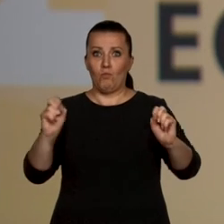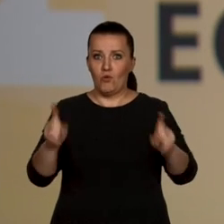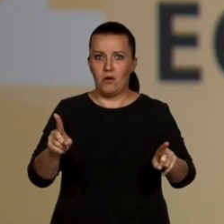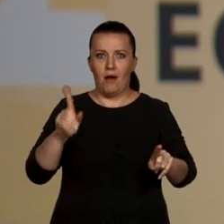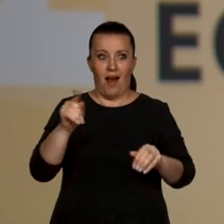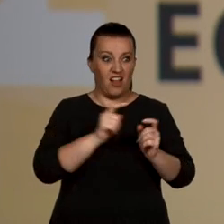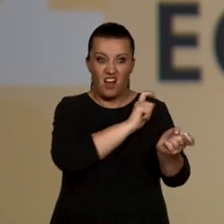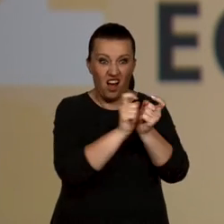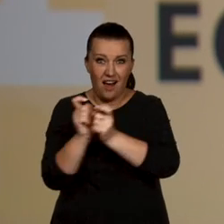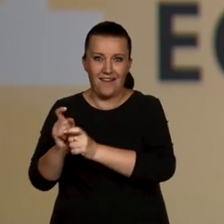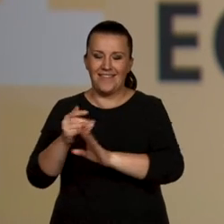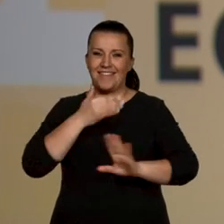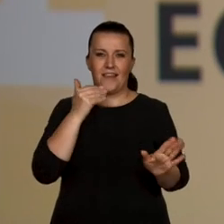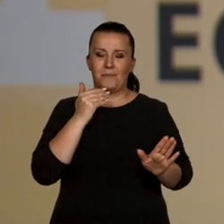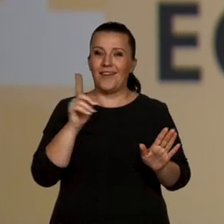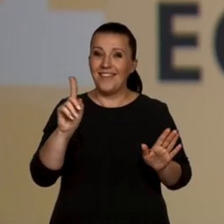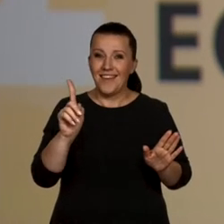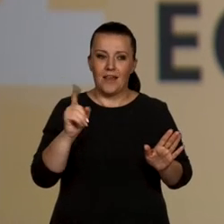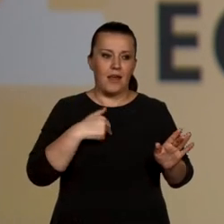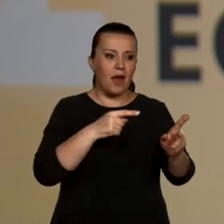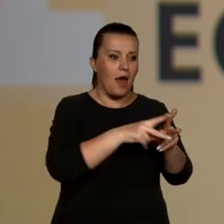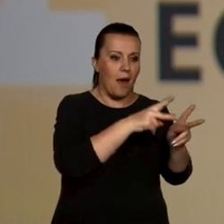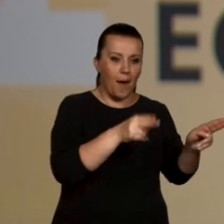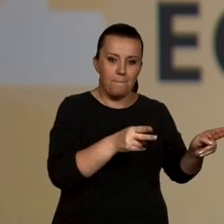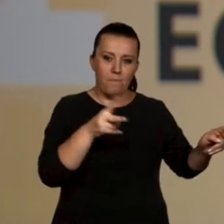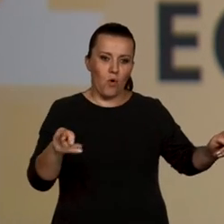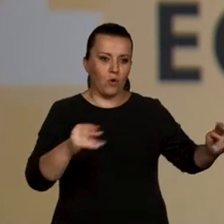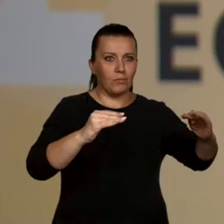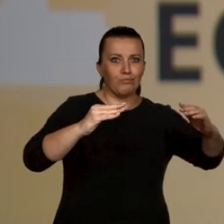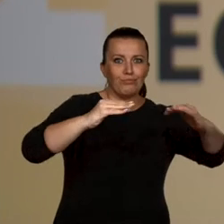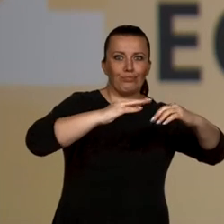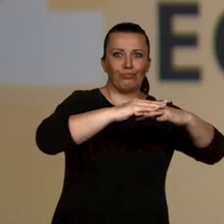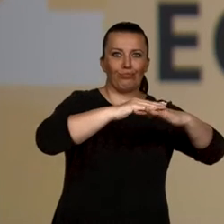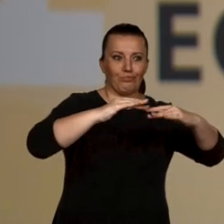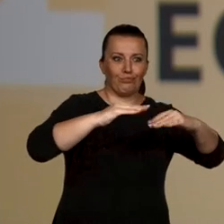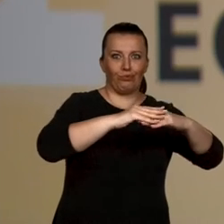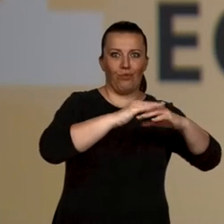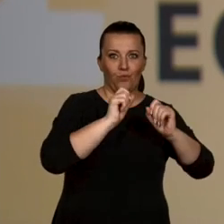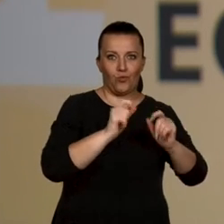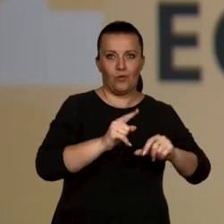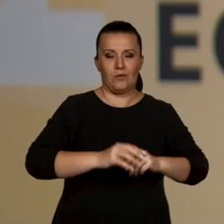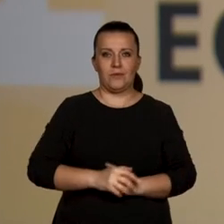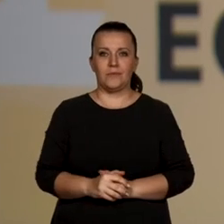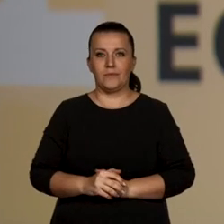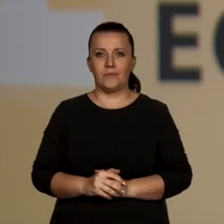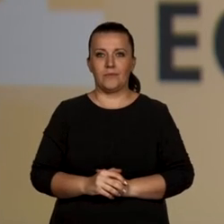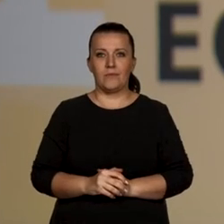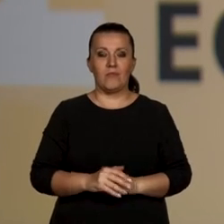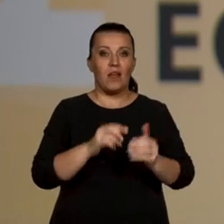To nie jest tak. To nie jest tak. Te epoki się wzajemnie przenikają. Te epoki współistnieją ze sobą.